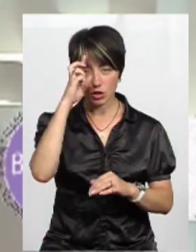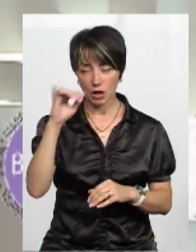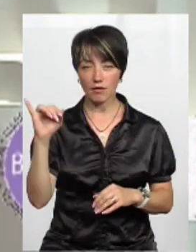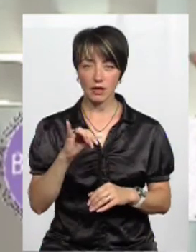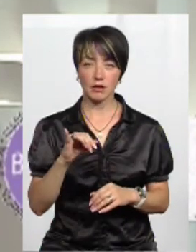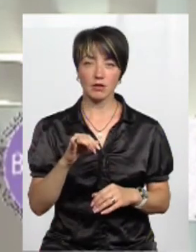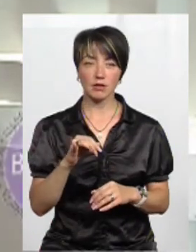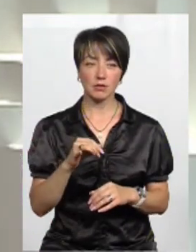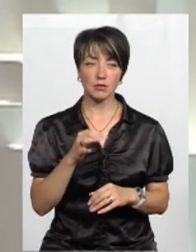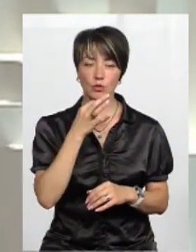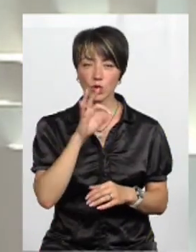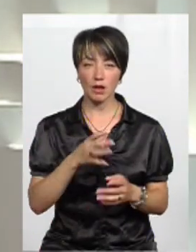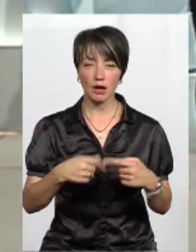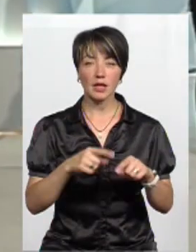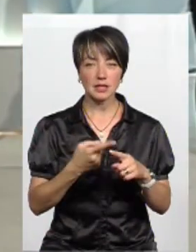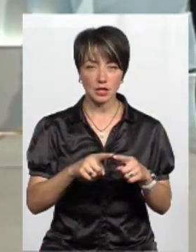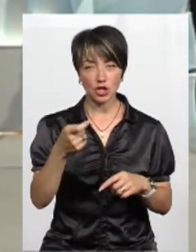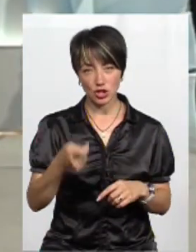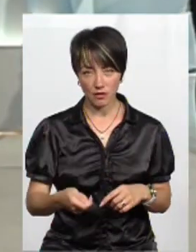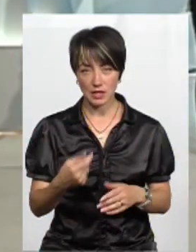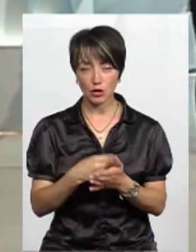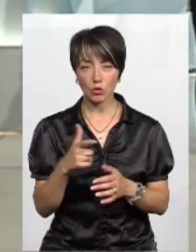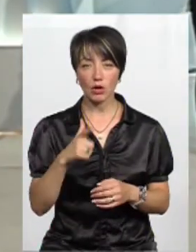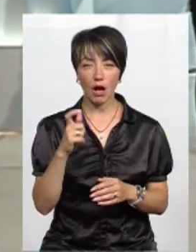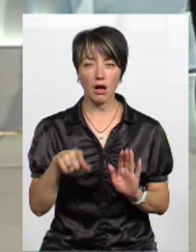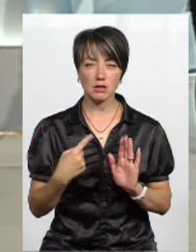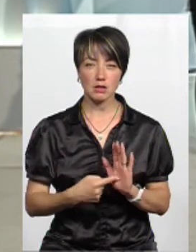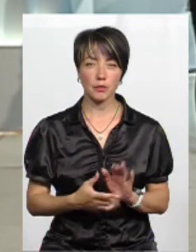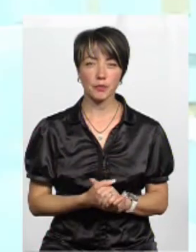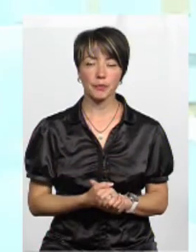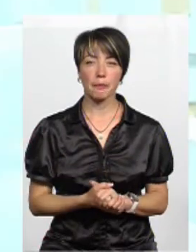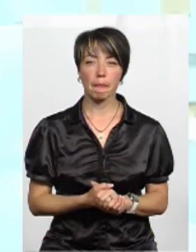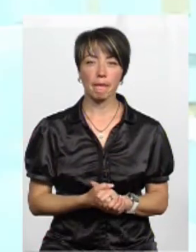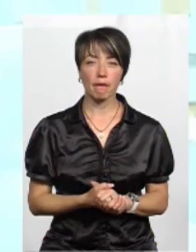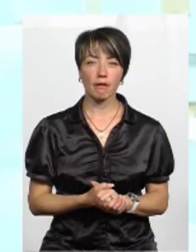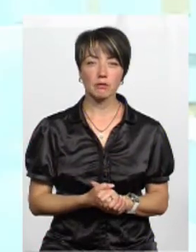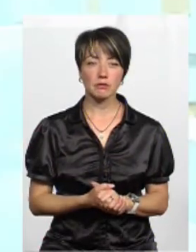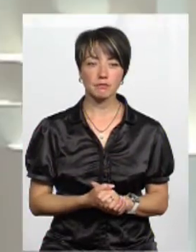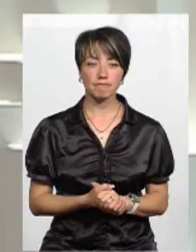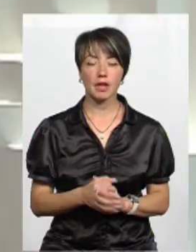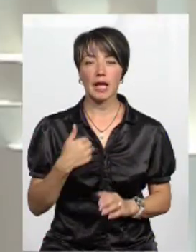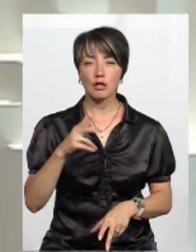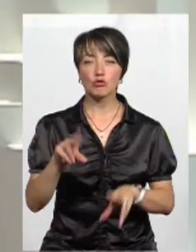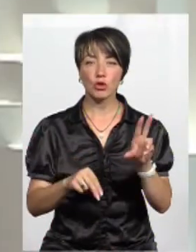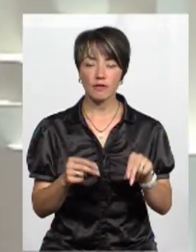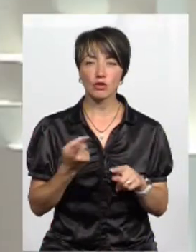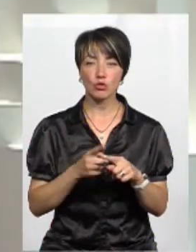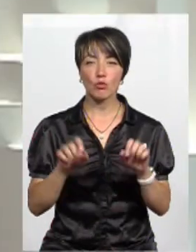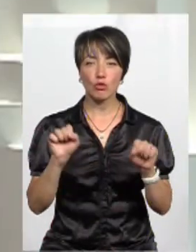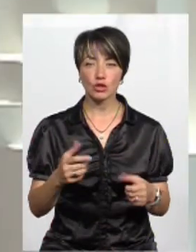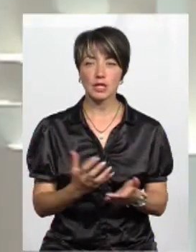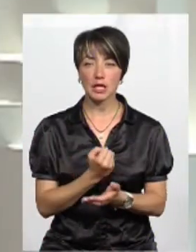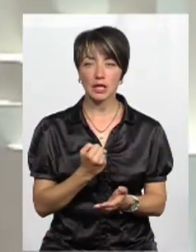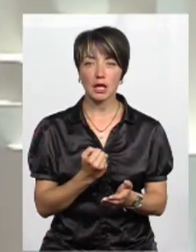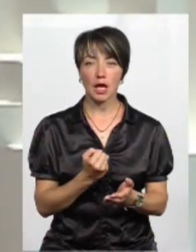державі. Будуть, я сподіваюся. А ви вважаєте, це здешевить ціну на газ, от, яку ми зараз маємо? Я сподіваюся, що можна